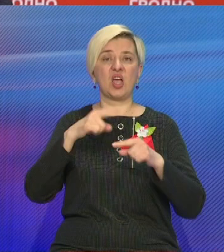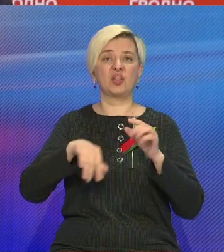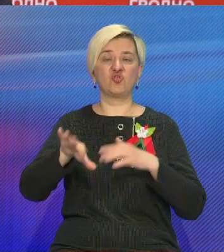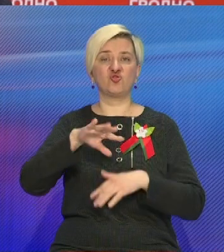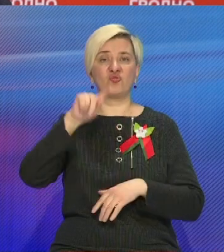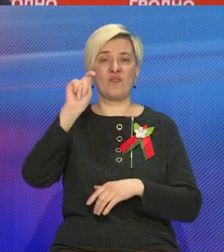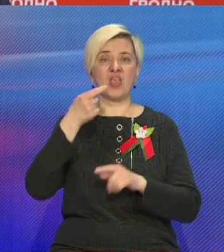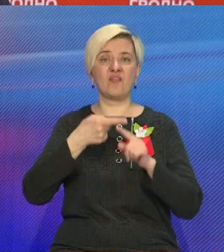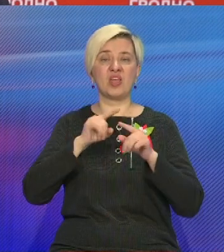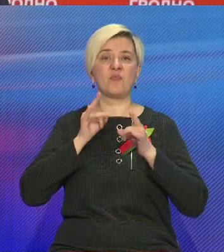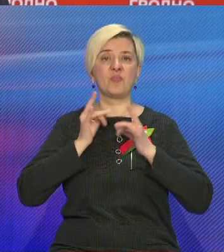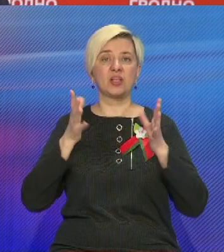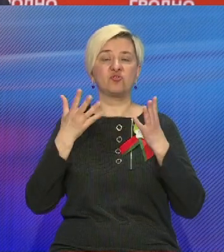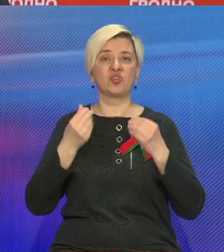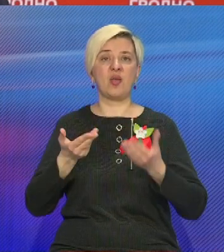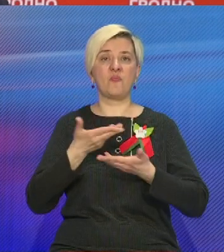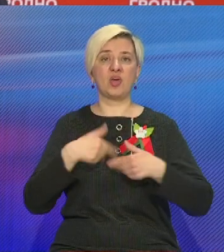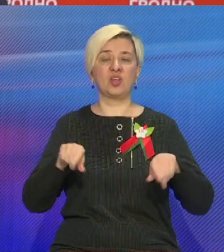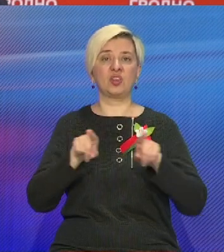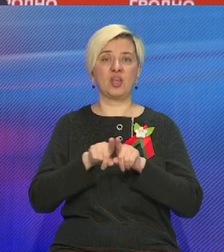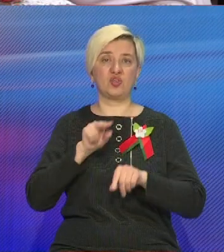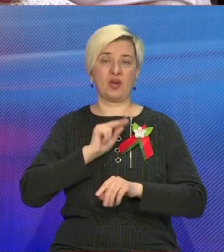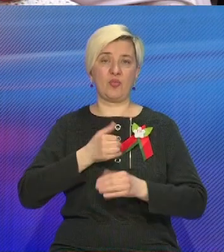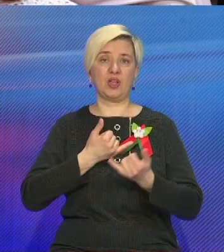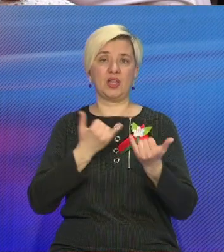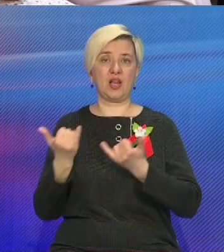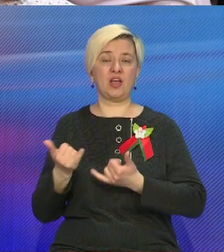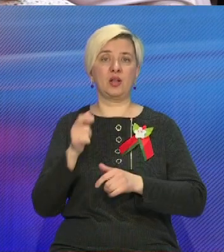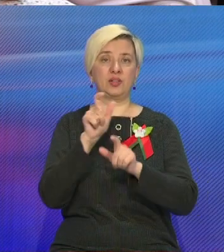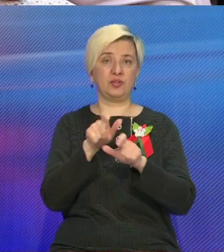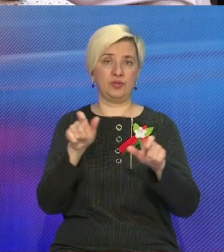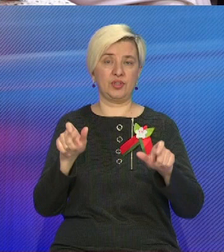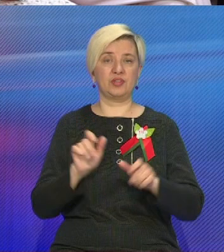в этот праздничный день мы также работаем для наших зрителей.